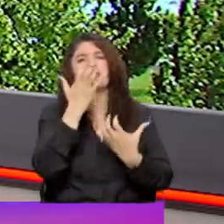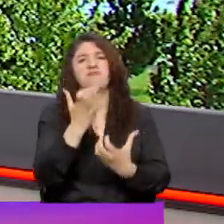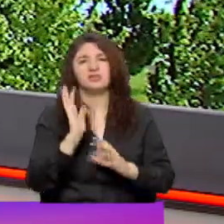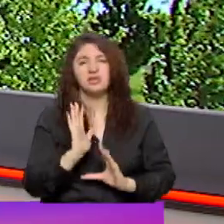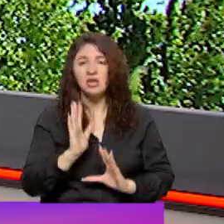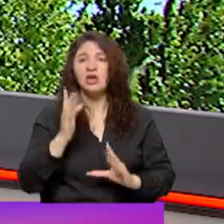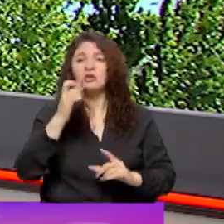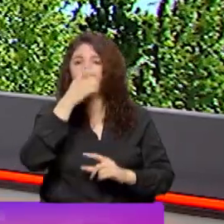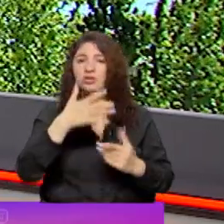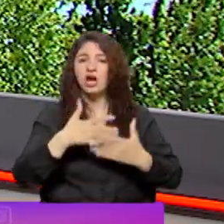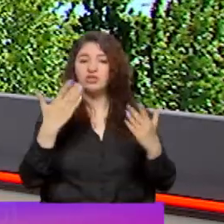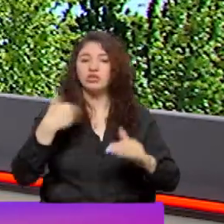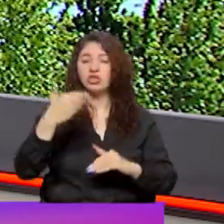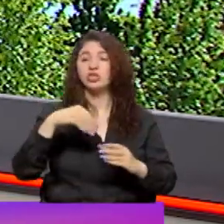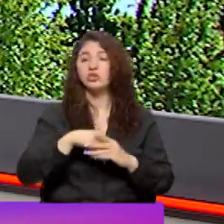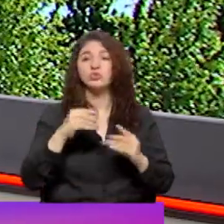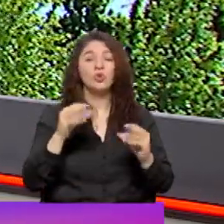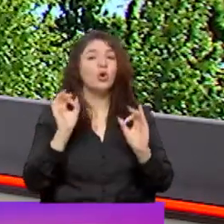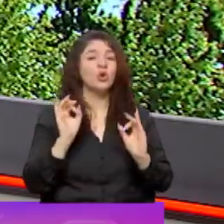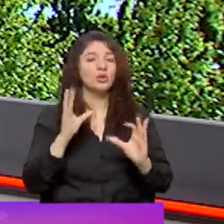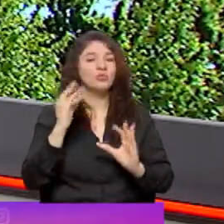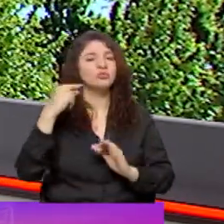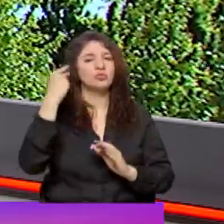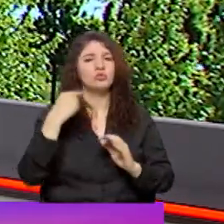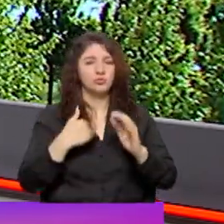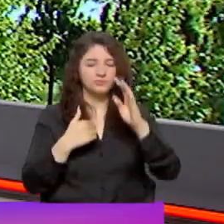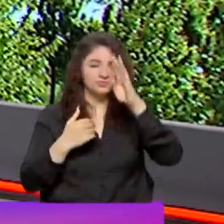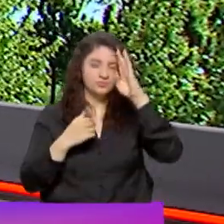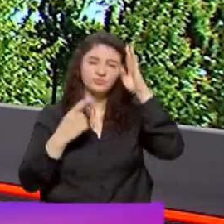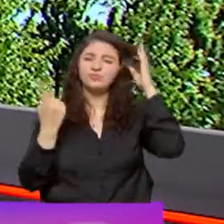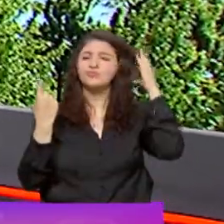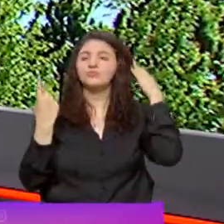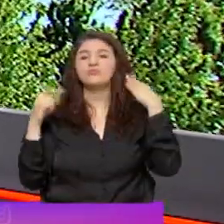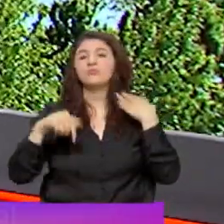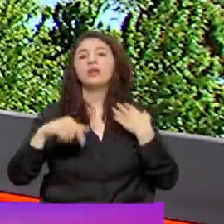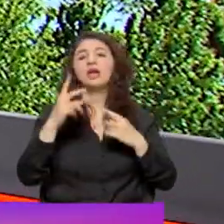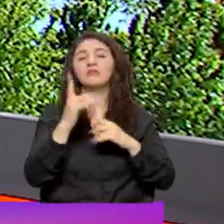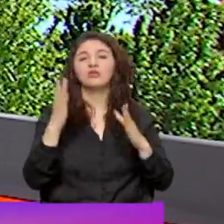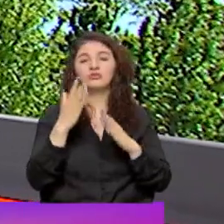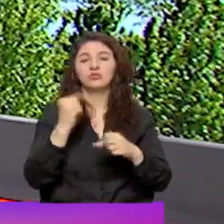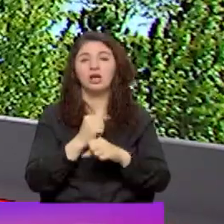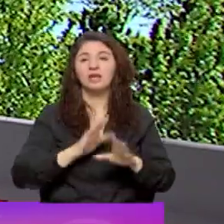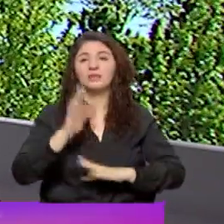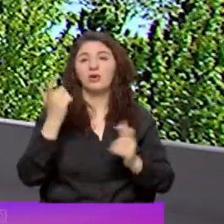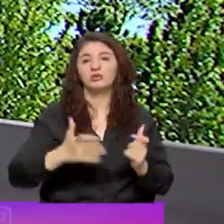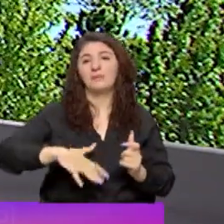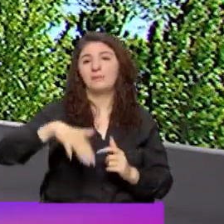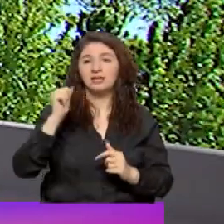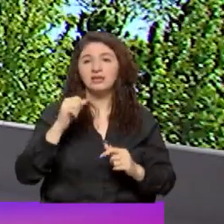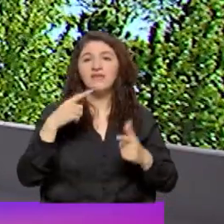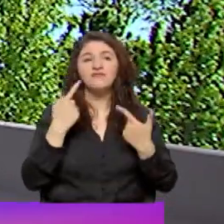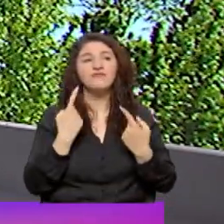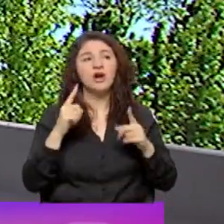ülkemizin aydınlık geleceği için önemli olduğunu düşünüyorum Dün burada İsmail Küçük öyle demokrasi meydanında